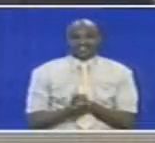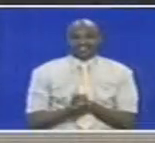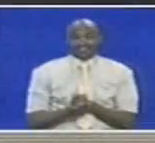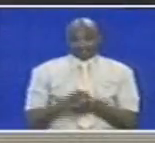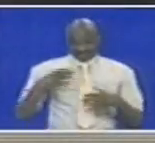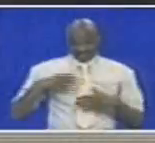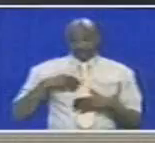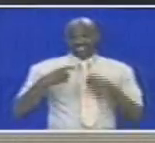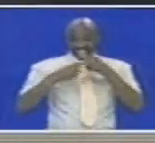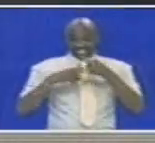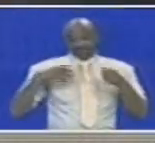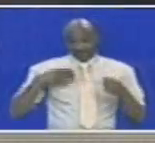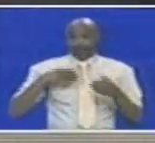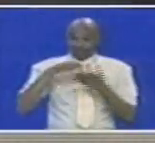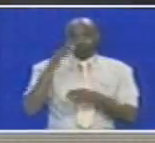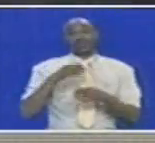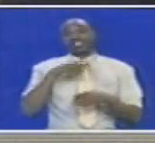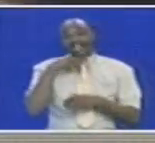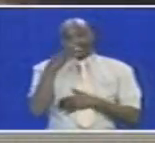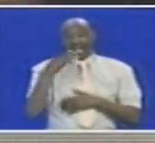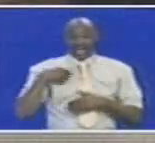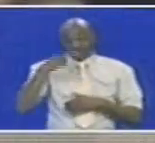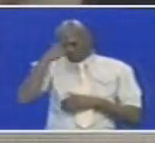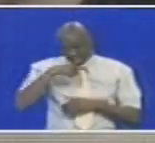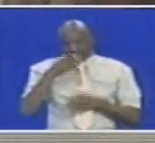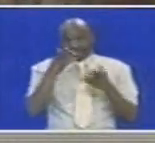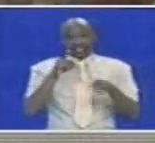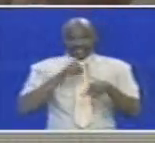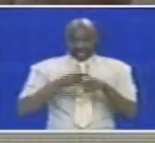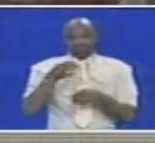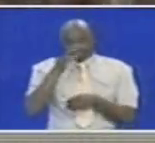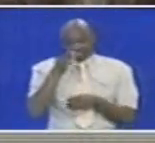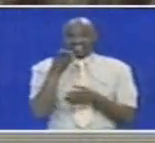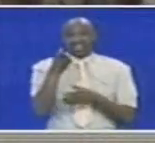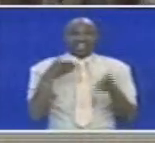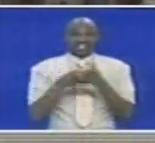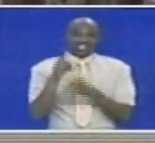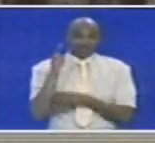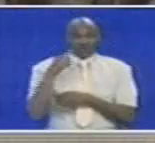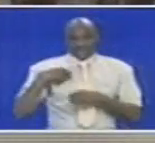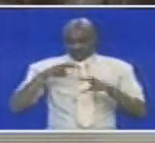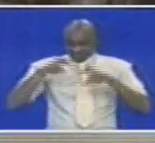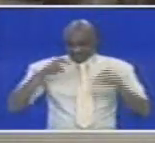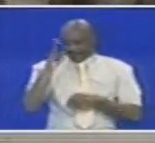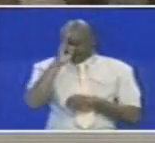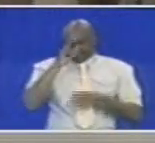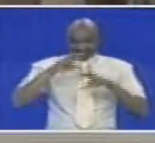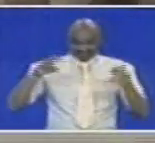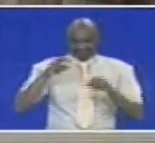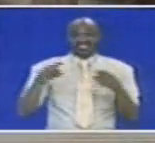Watu wengine sita wafariki na wengine kupofuka baada ya kubugia pombe haramu, huku msako mkali ukianzishwa